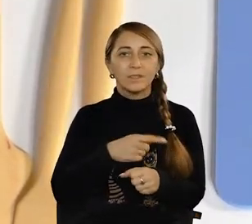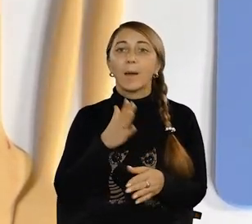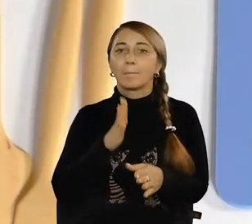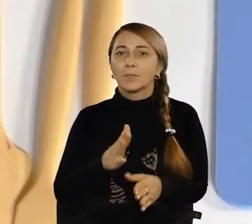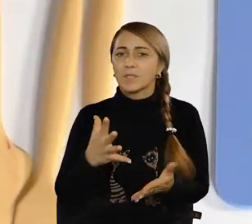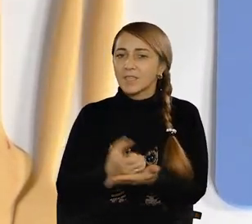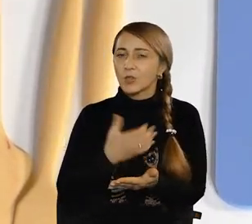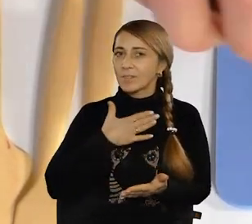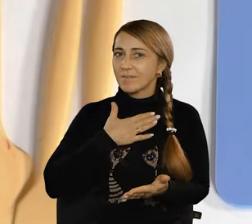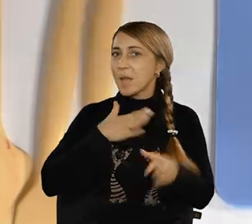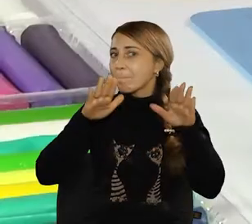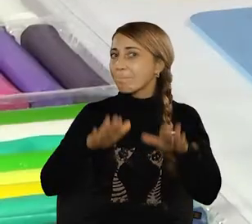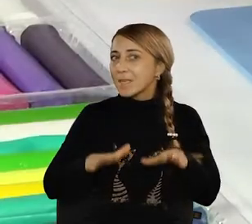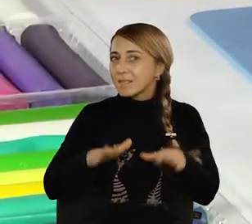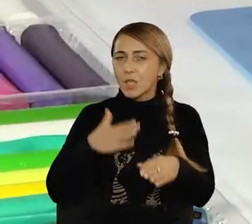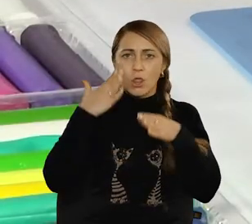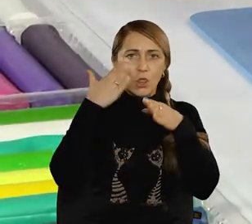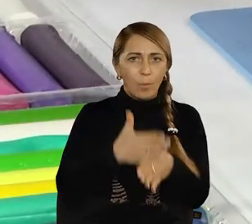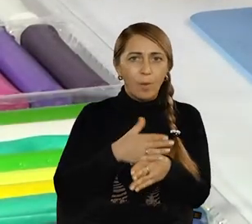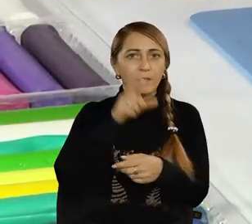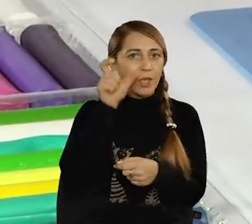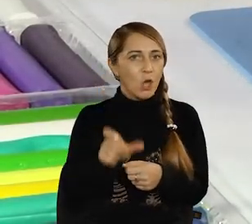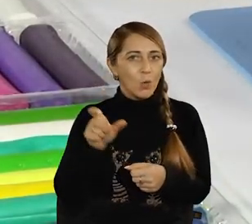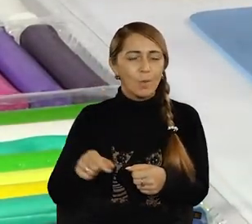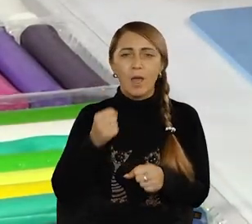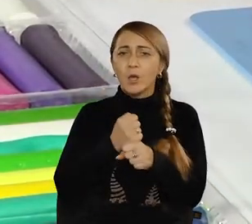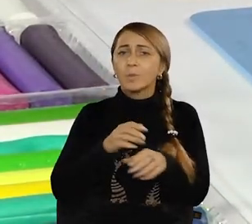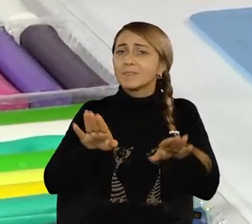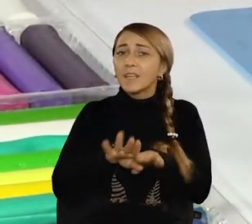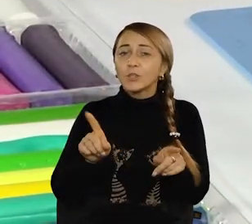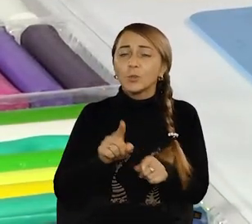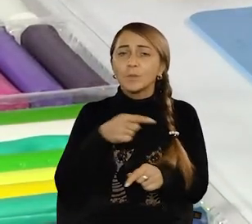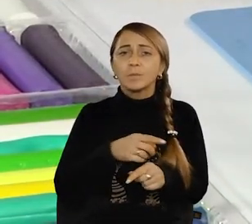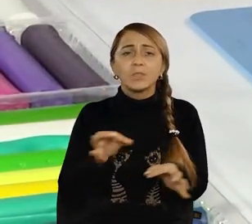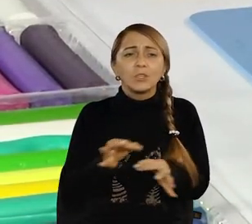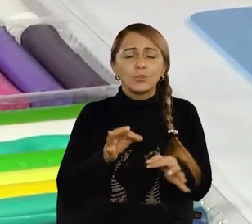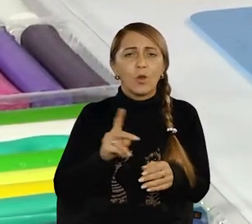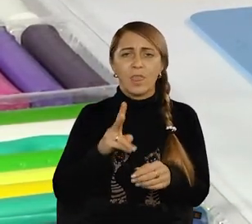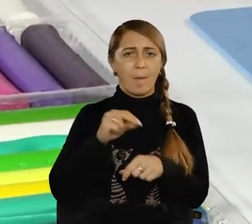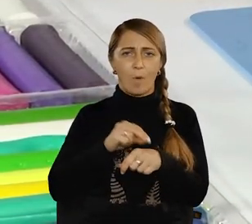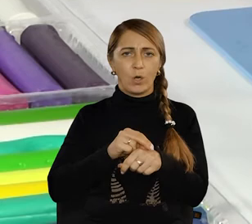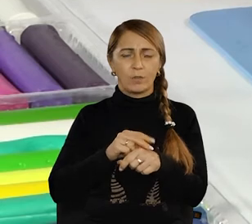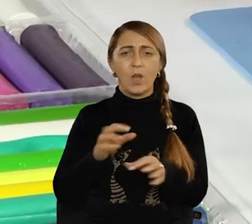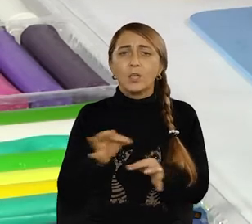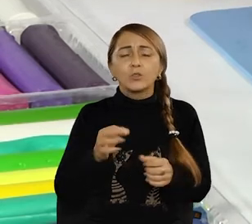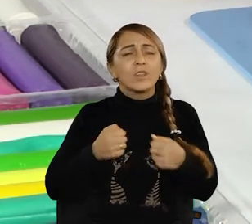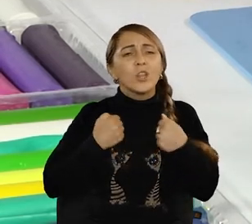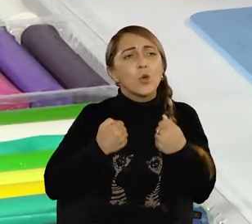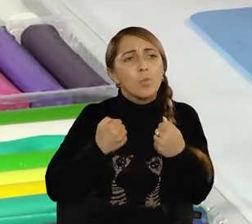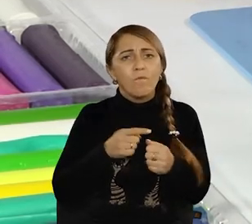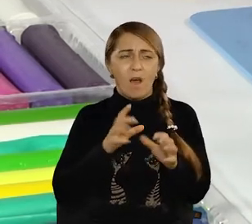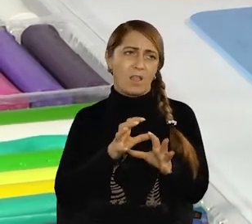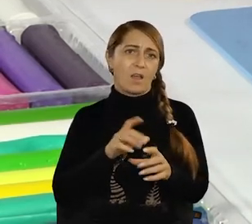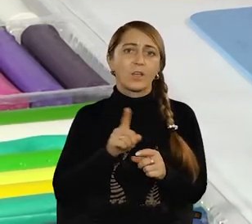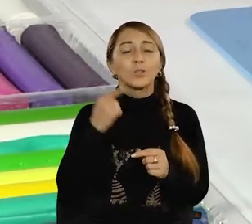там знайшов покликання – допомагати людям. Робити так, щоб їм нічого не боліло, нічого не турбувало,